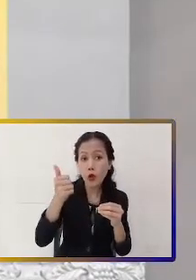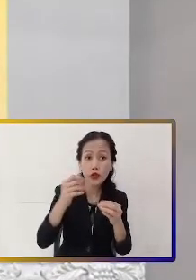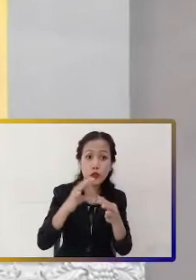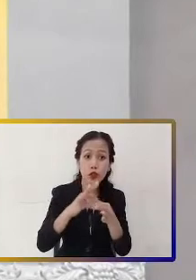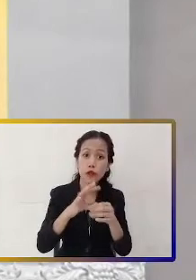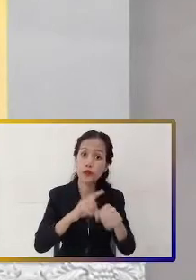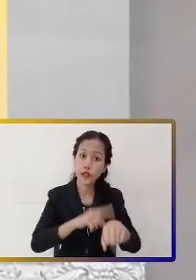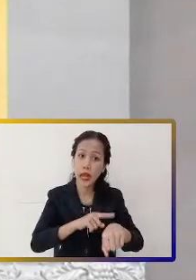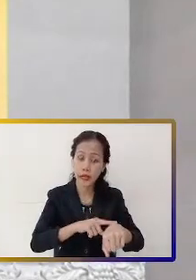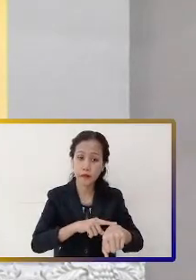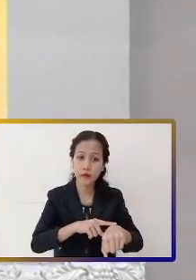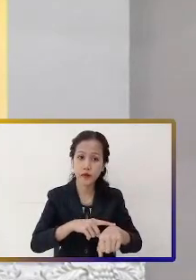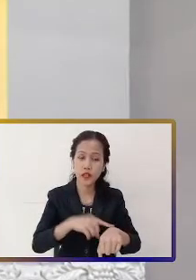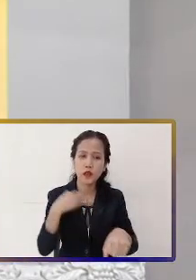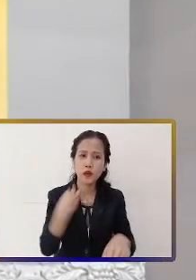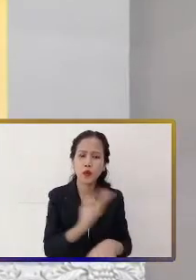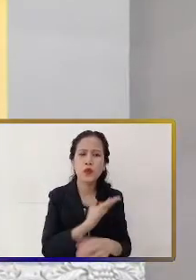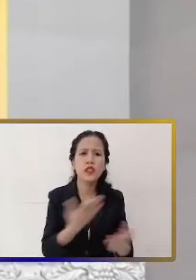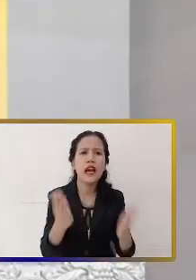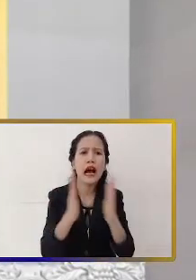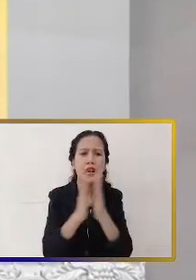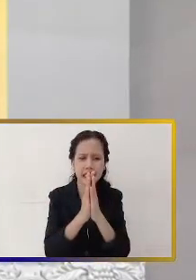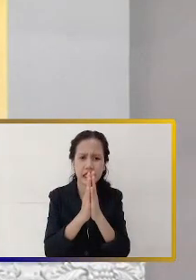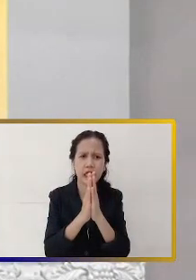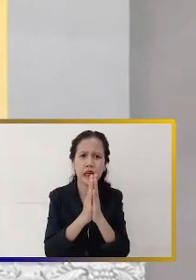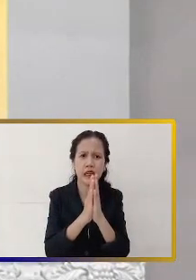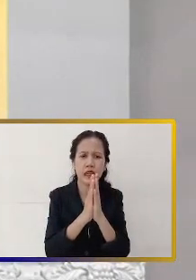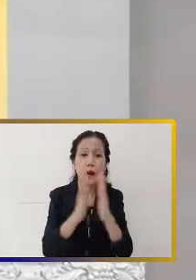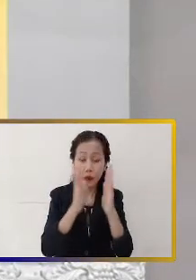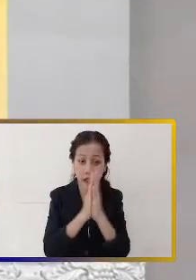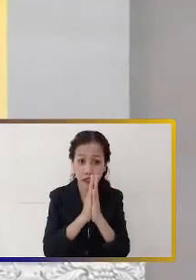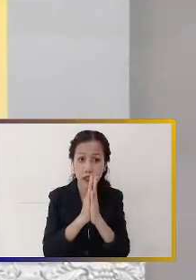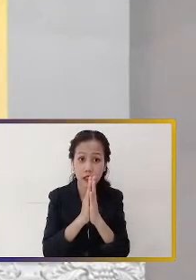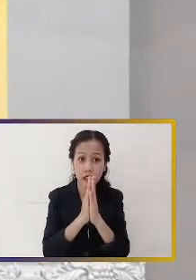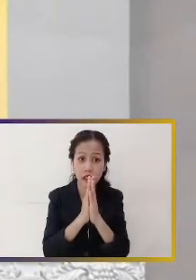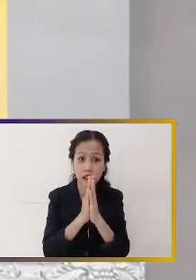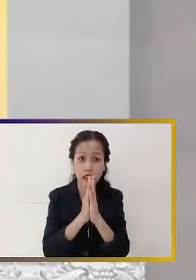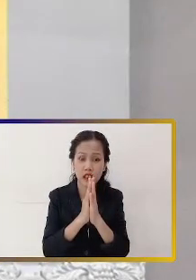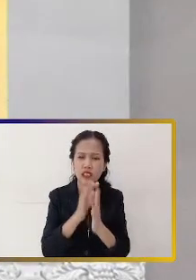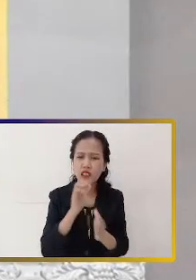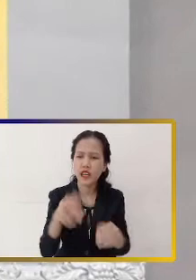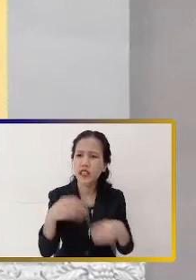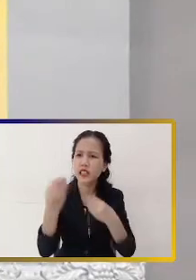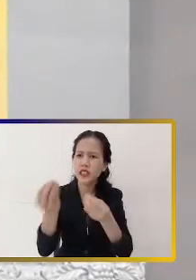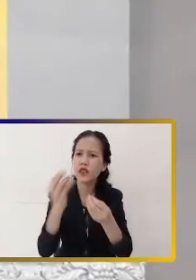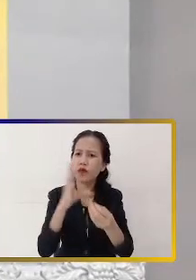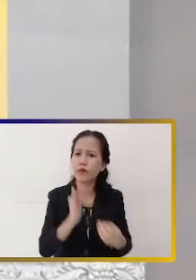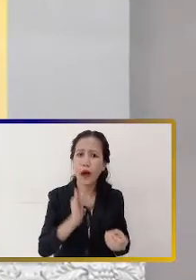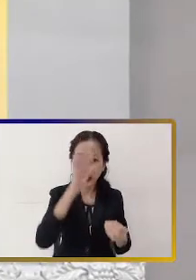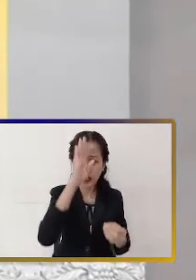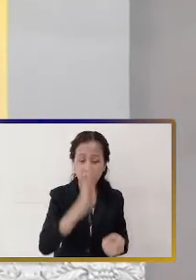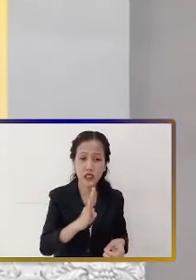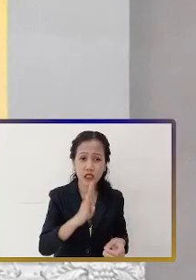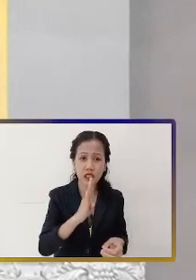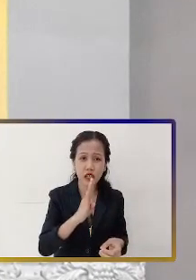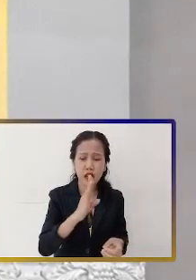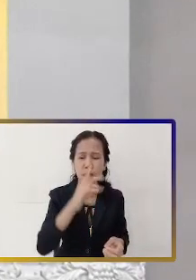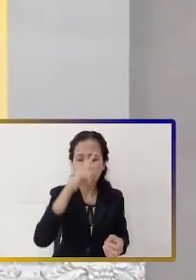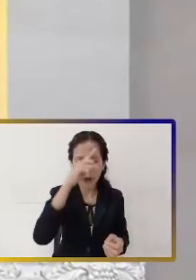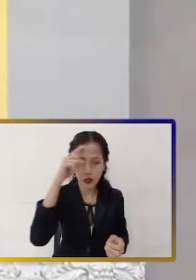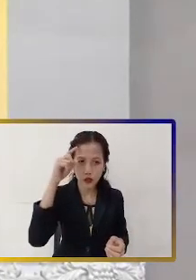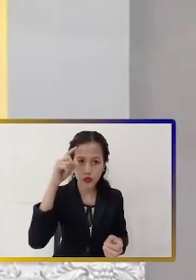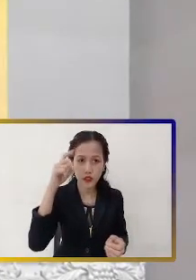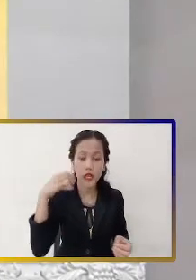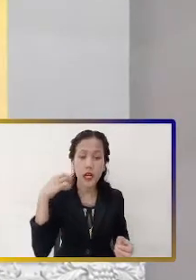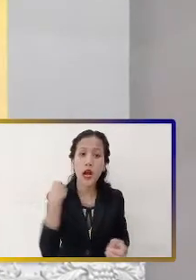binibigyan ng Diyos sapagkat yung ating hiningi, hindi ho yun yung pangunahin na gusto makita ng Diyos sa buhay natin.